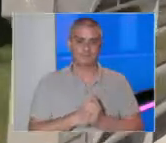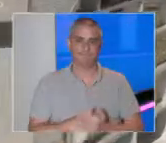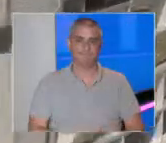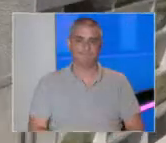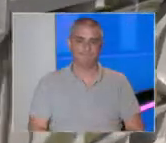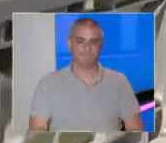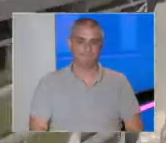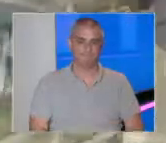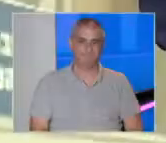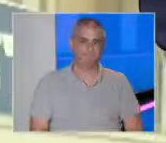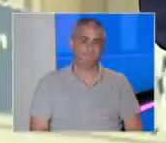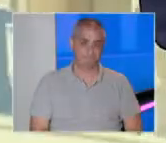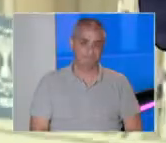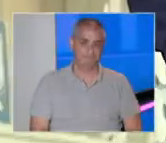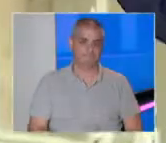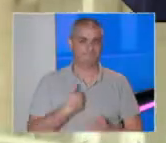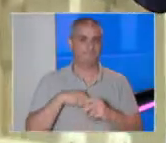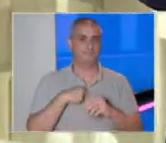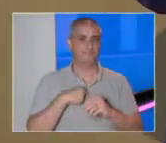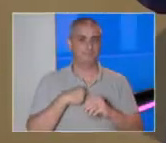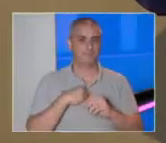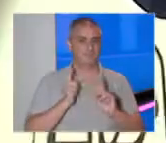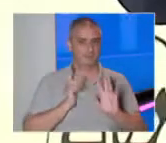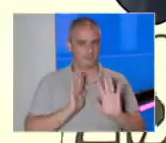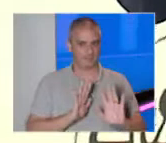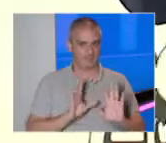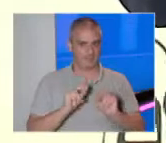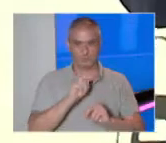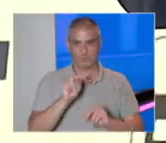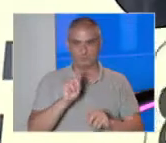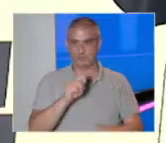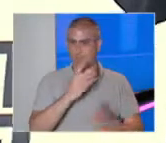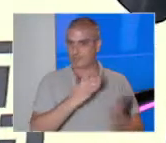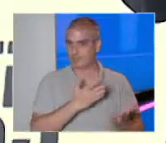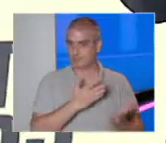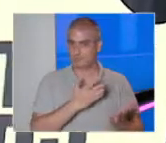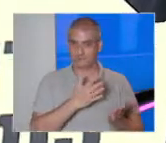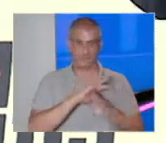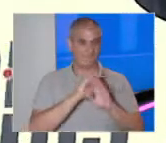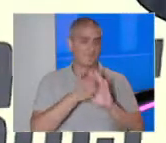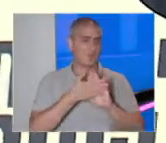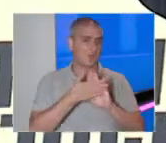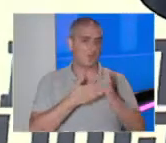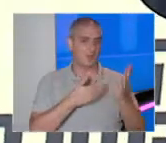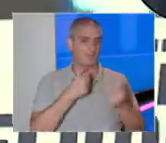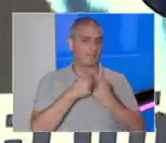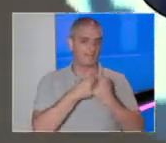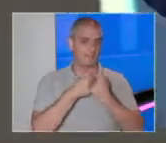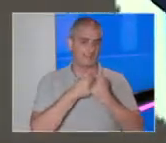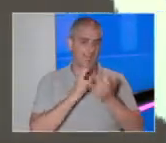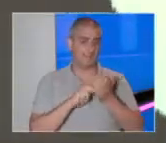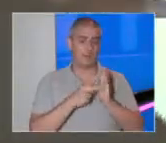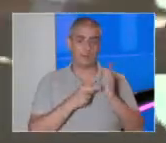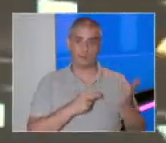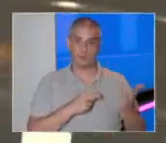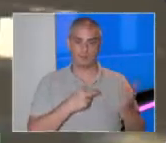לך. אנחנו נמתין עם ענייני הכנסת וכל המאבקים